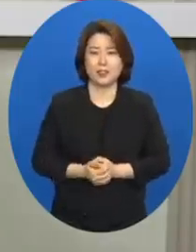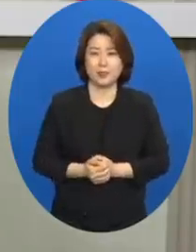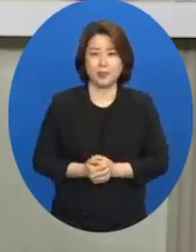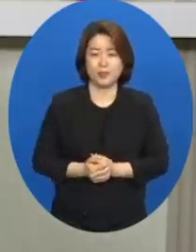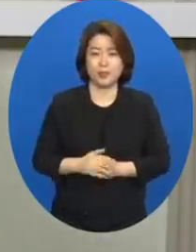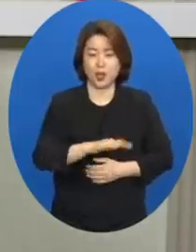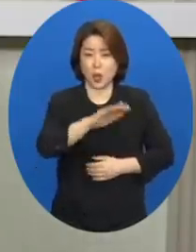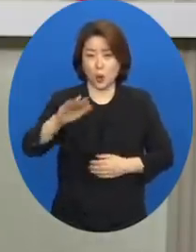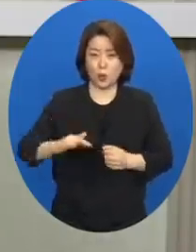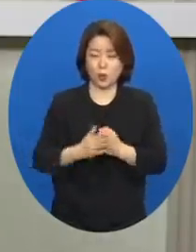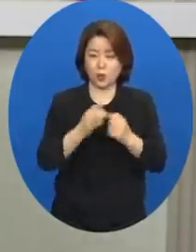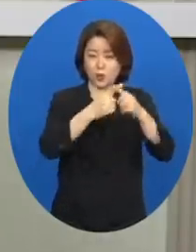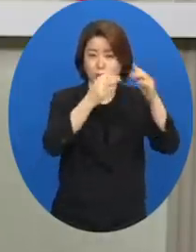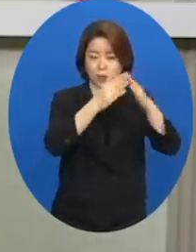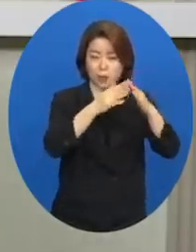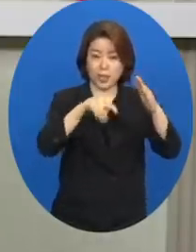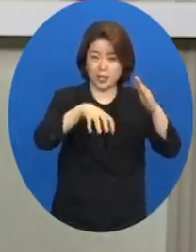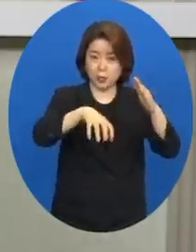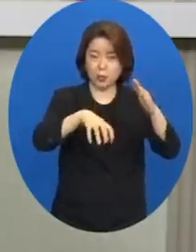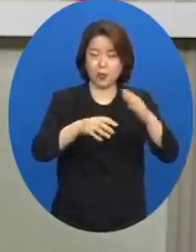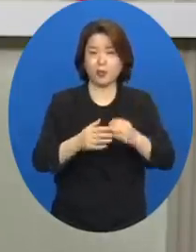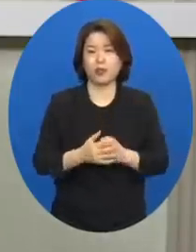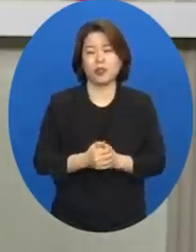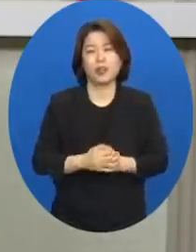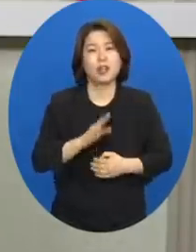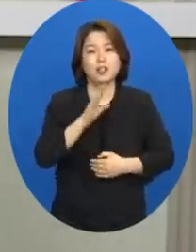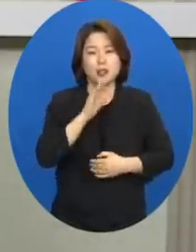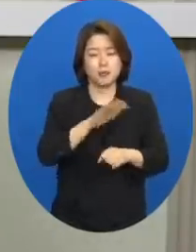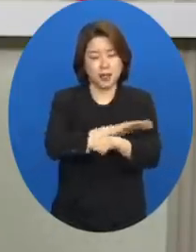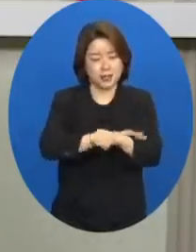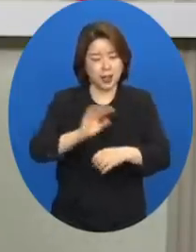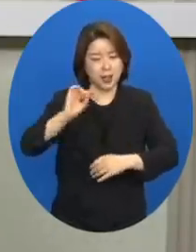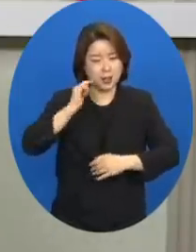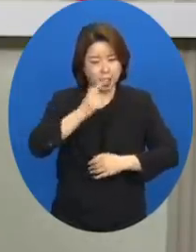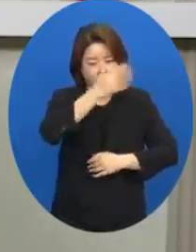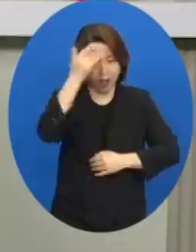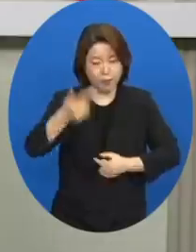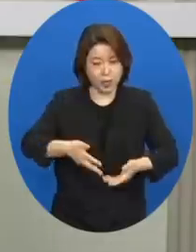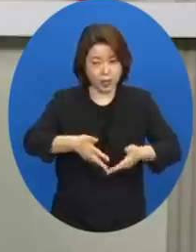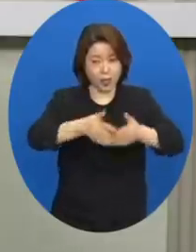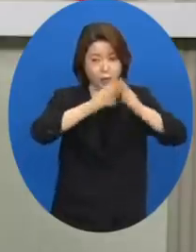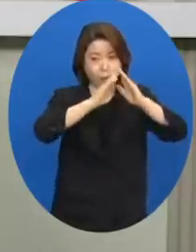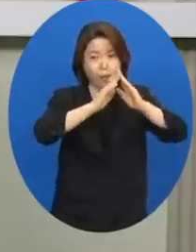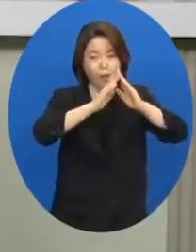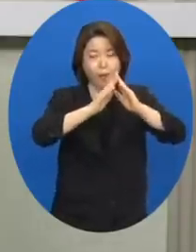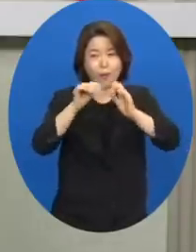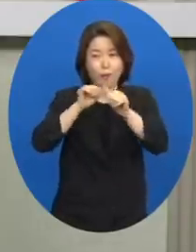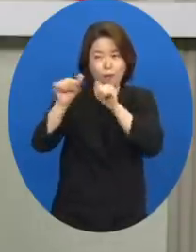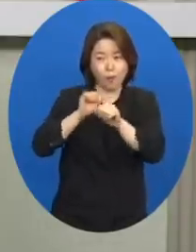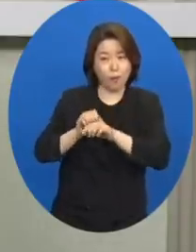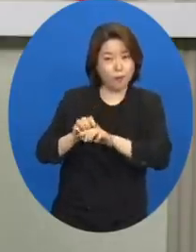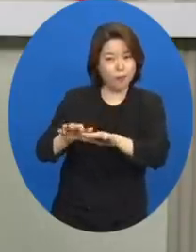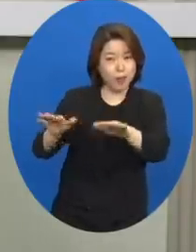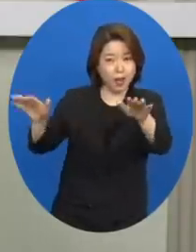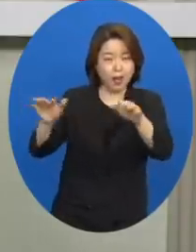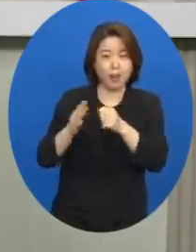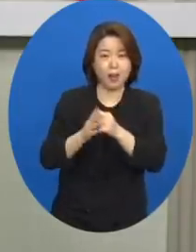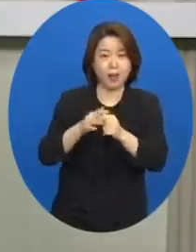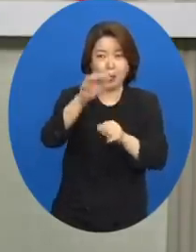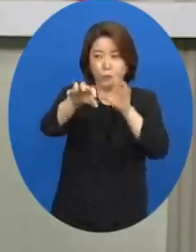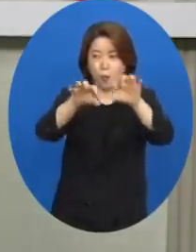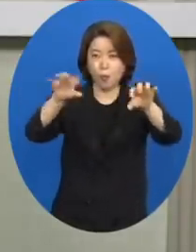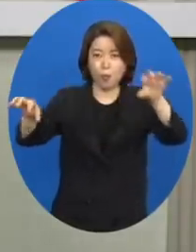그것은 우리 교회 예배당이 정말 잘 건축되어 졌다는 소문이 들리면서 여기저기서